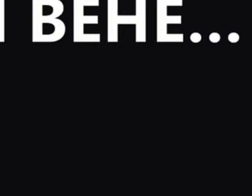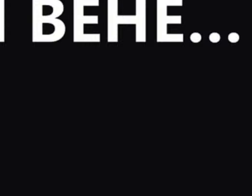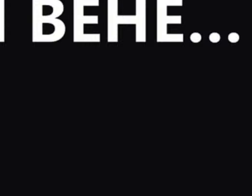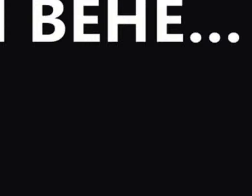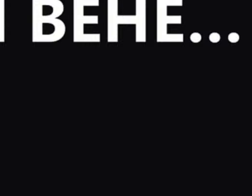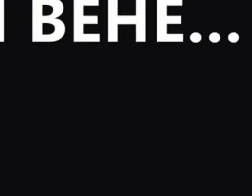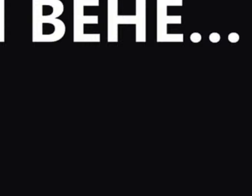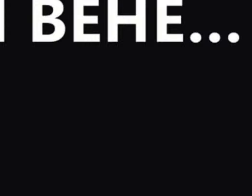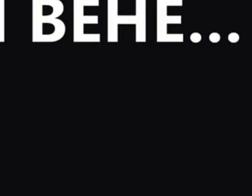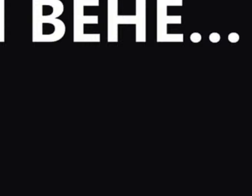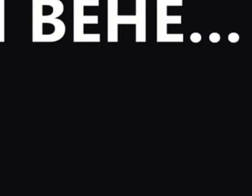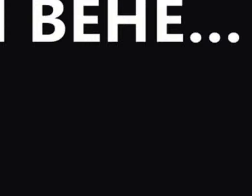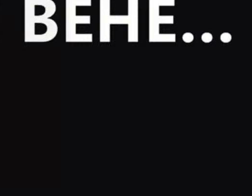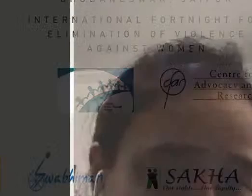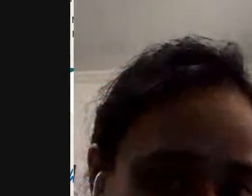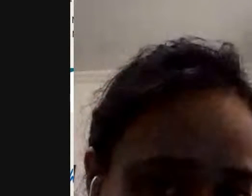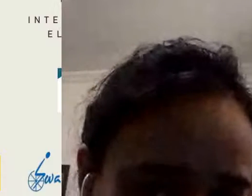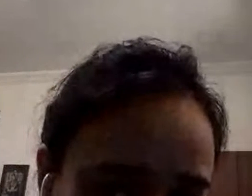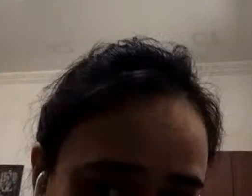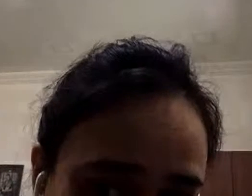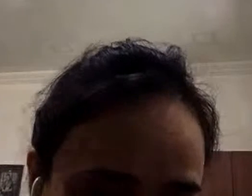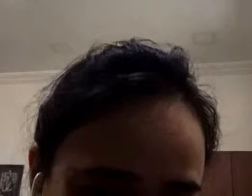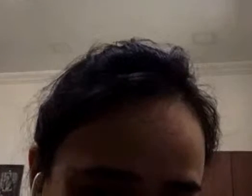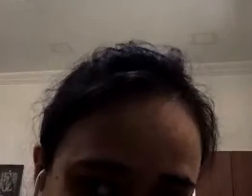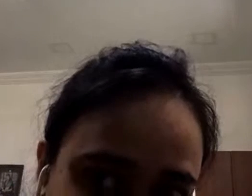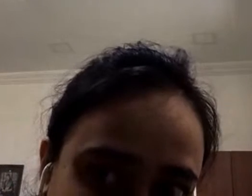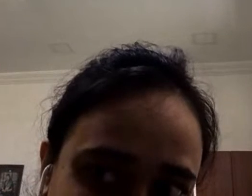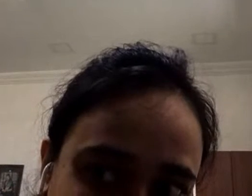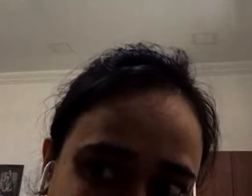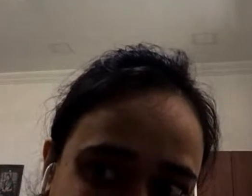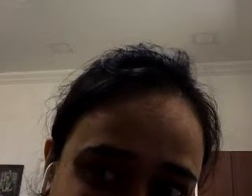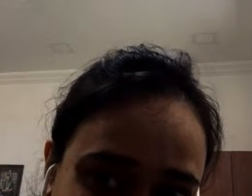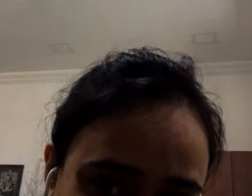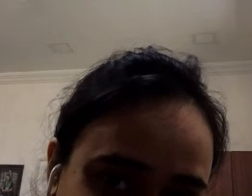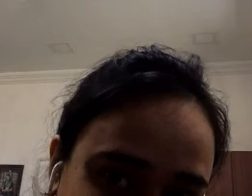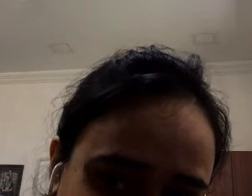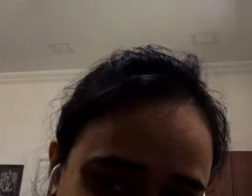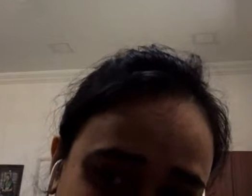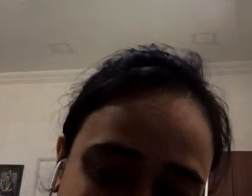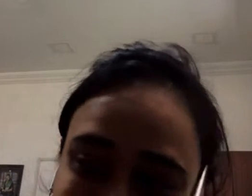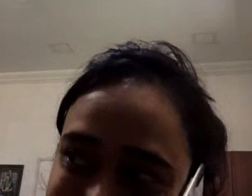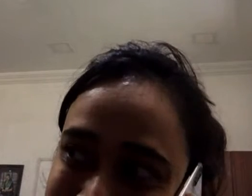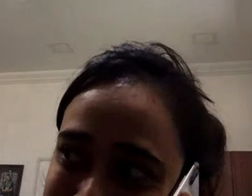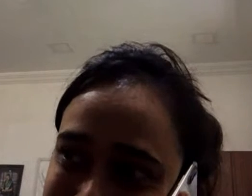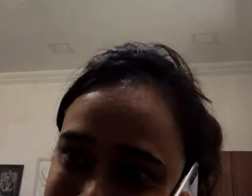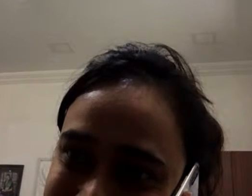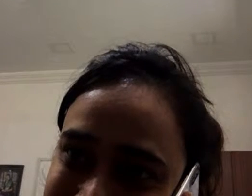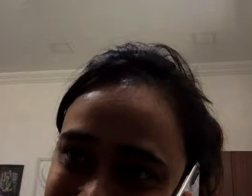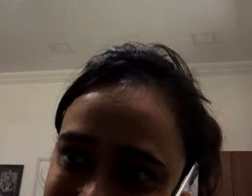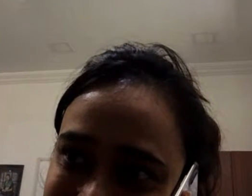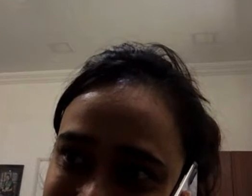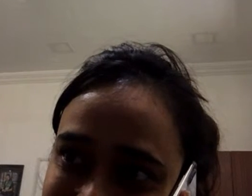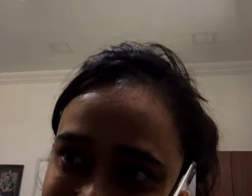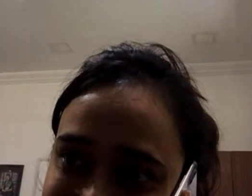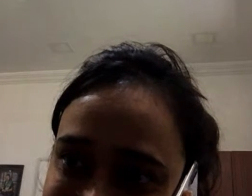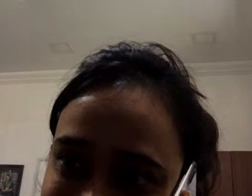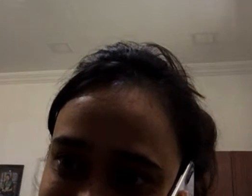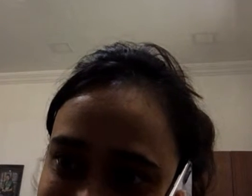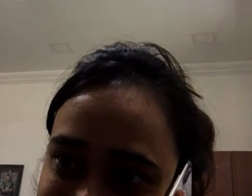यस सर दैट आई एम एबल टू डू बट आई डोंट नो अब वो पक्का से वापस सुनाई दे रहा है कि नहीं दैट इज व्हाट आई एम कंफ्यूज्ड विद